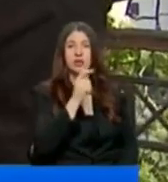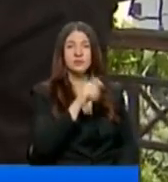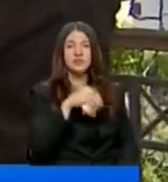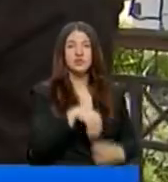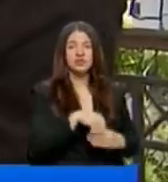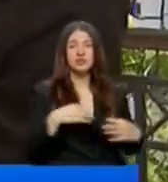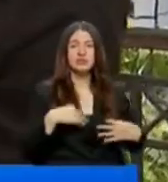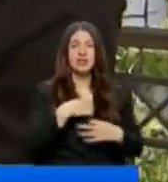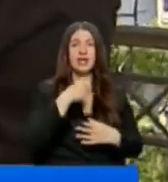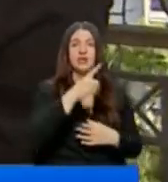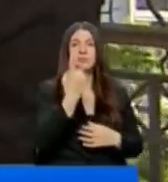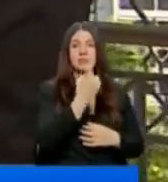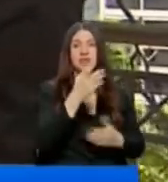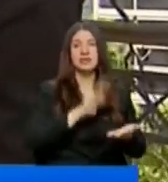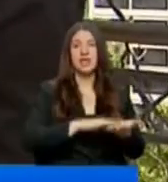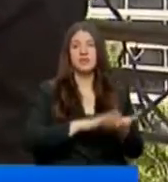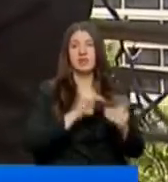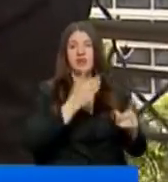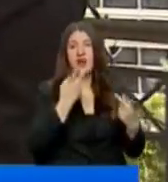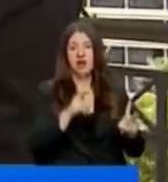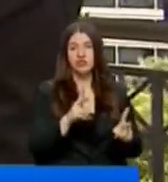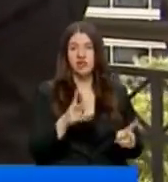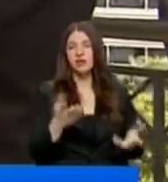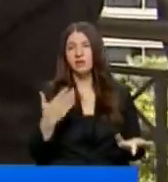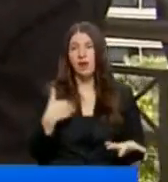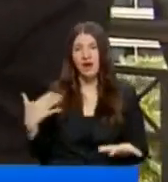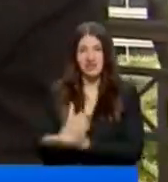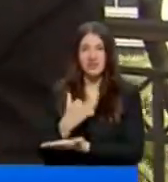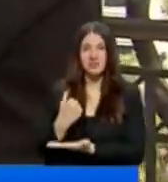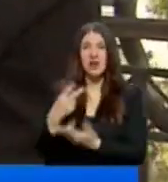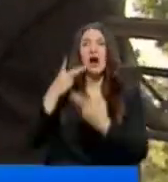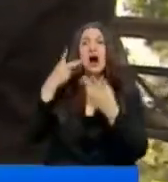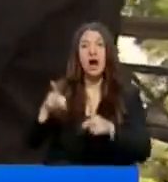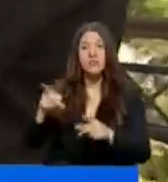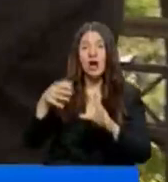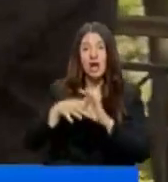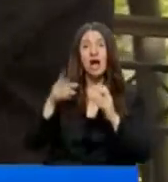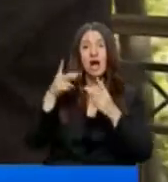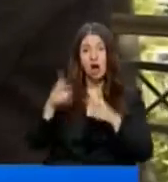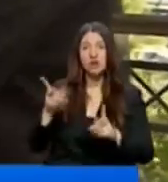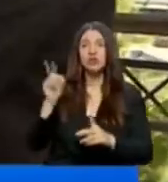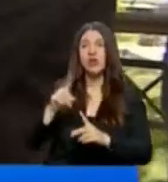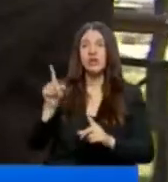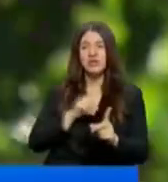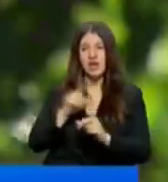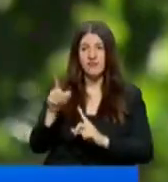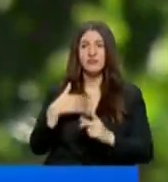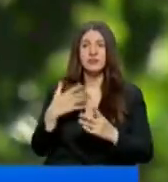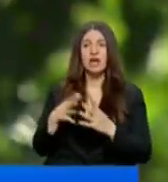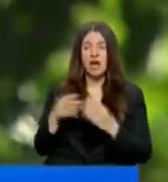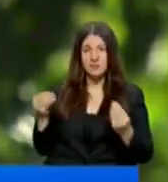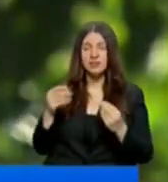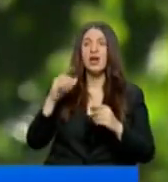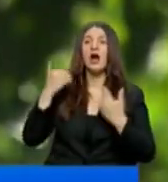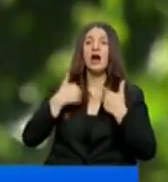için Sayın Erdoğan size bir tazminat davası daha açar. Kazandım. Açtı zaten bununla ilgili. Sonra davayı kaybettik.